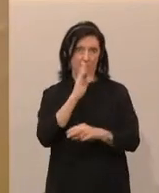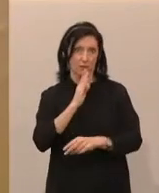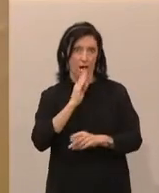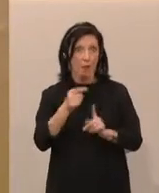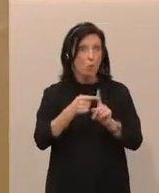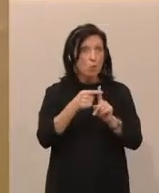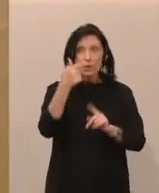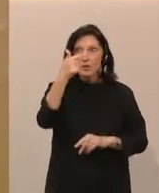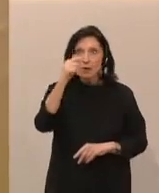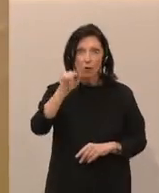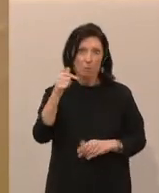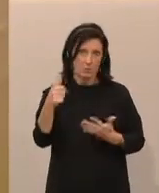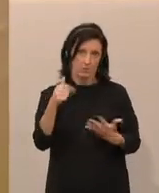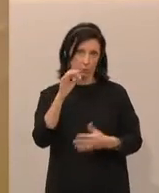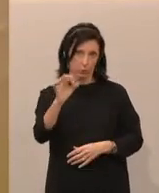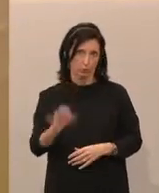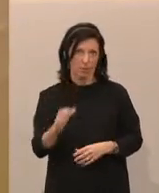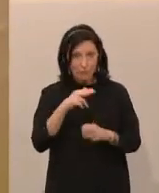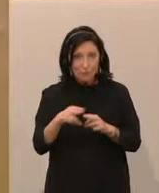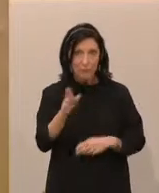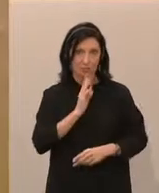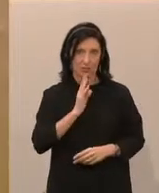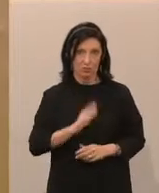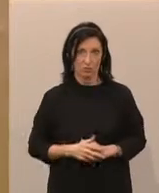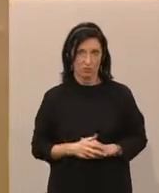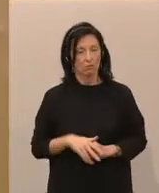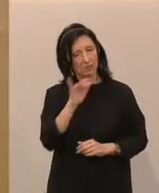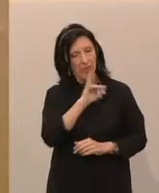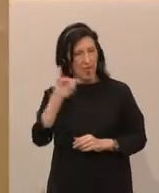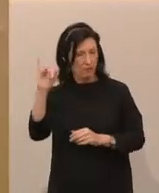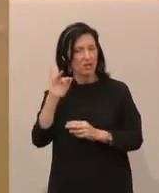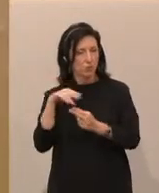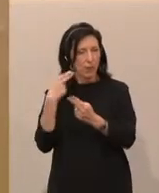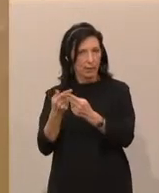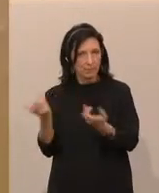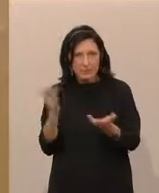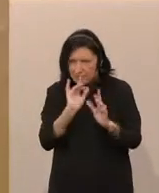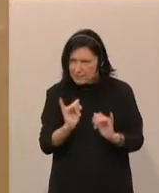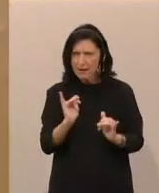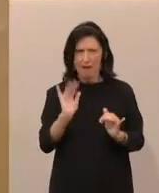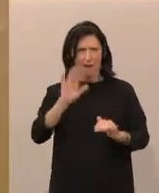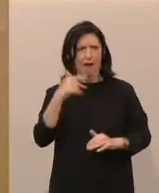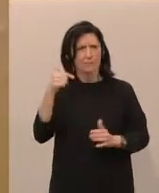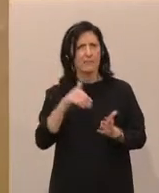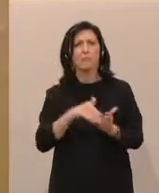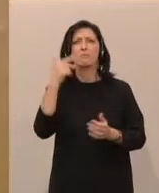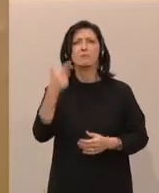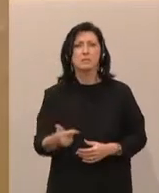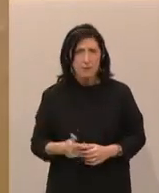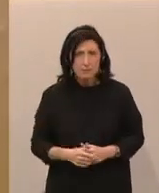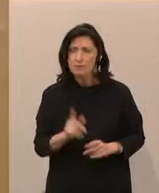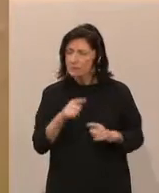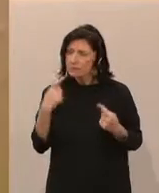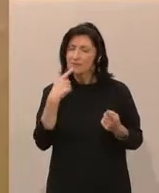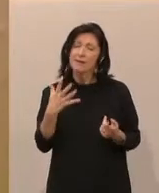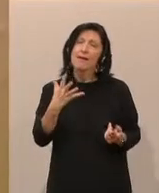2,6 prozent für die pensionisten bereichs bereich der inflationsanpassung ja wir stehen dazu dass ab 220 endlich auch